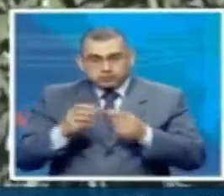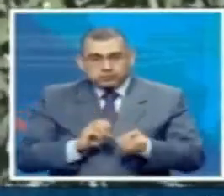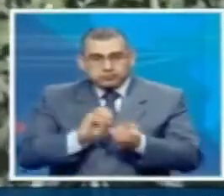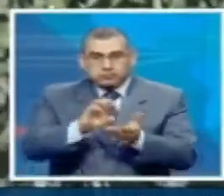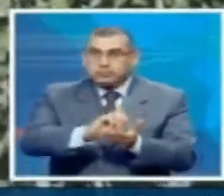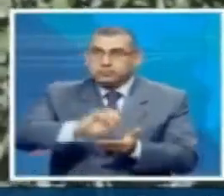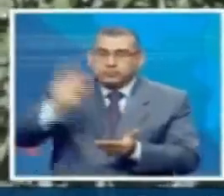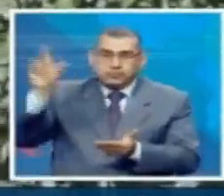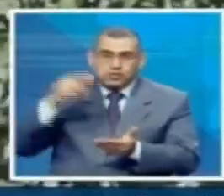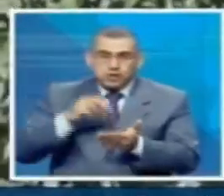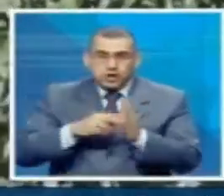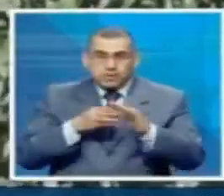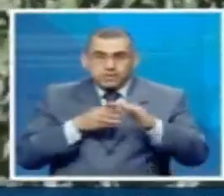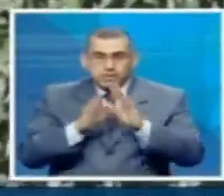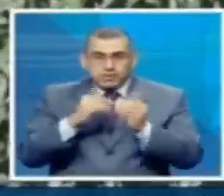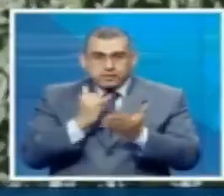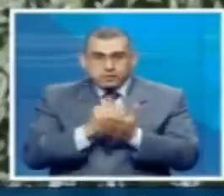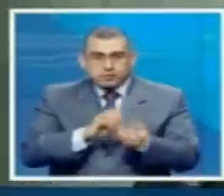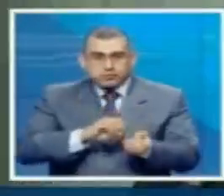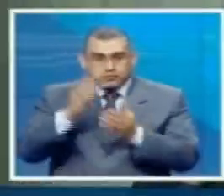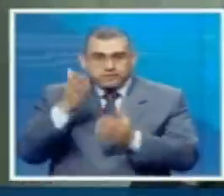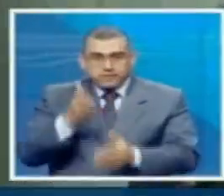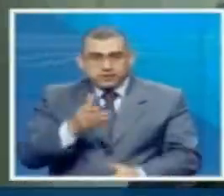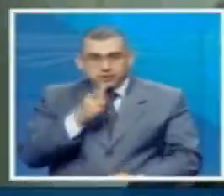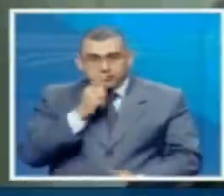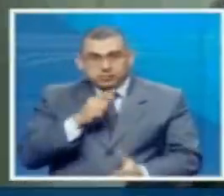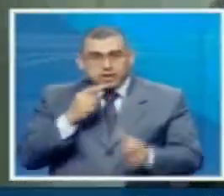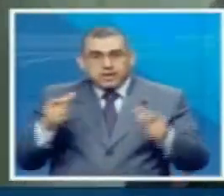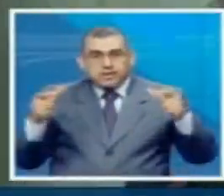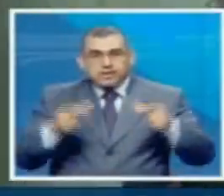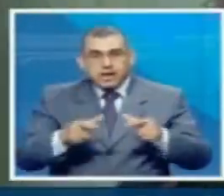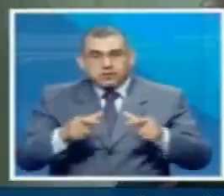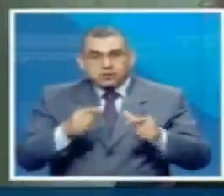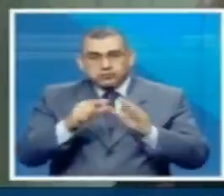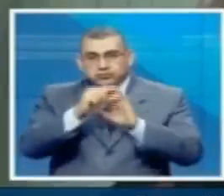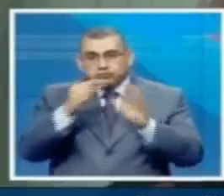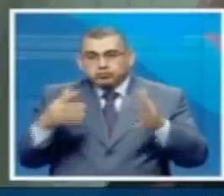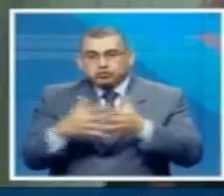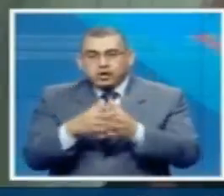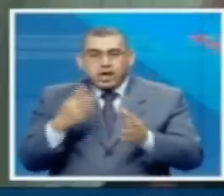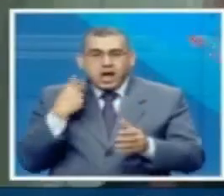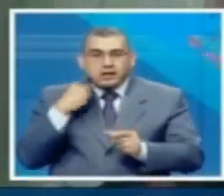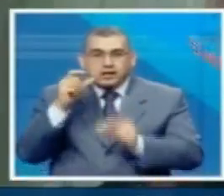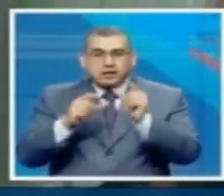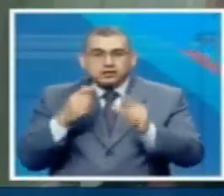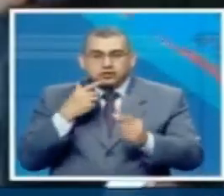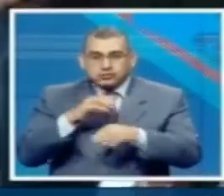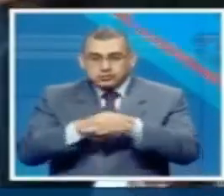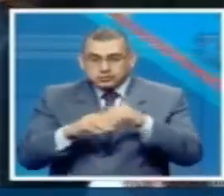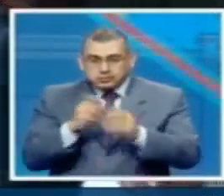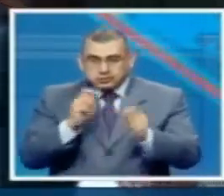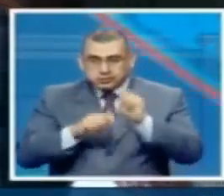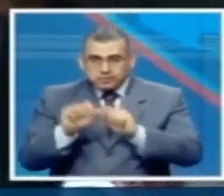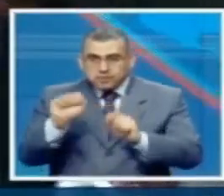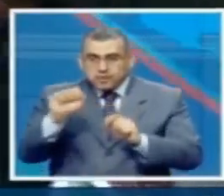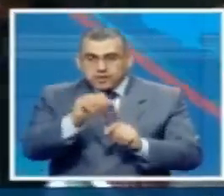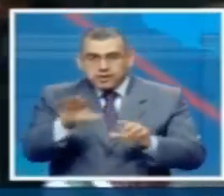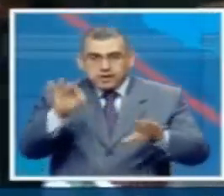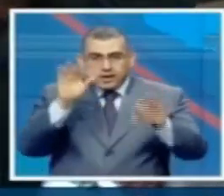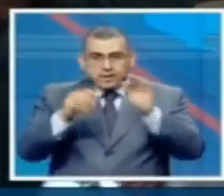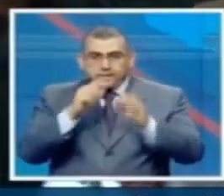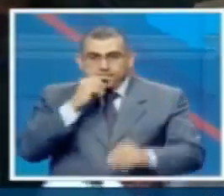بتتم داخل جمهوريه مصر العربيه الندوه التي جاءت بمشاركه عدد من اصحاب الحرف اليدويه وبعض الرائدات